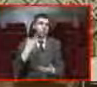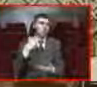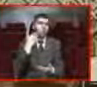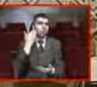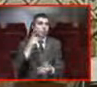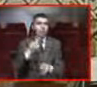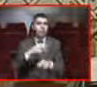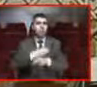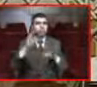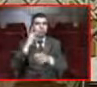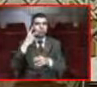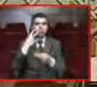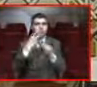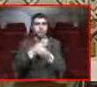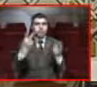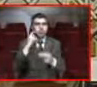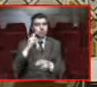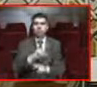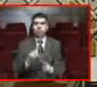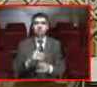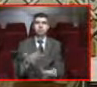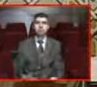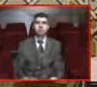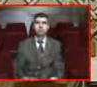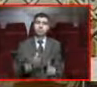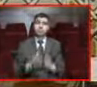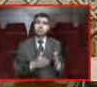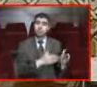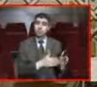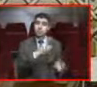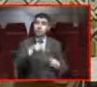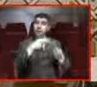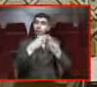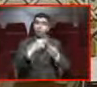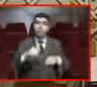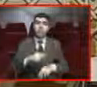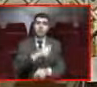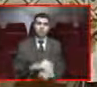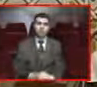السيد النائب، شكرا. رد السيد الوزير على التعقيب.